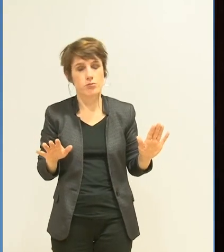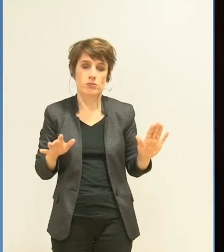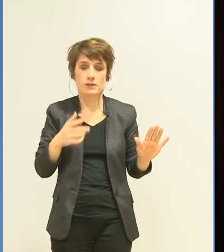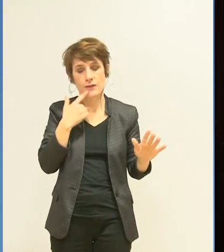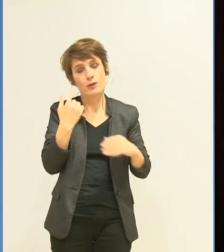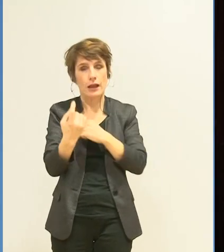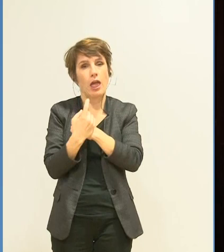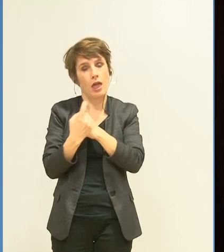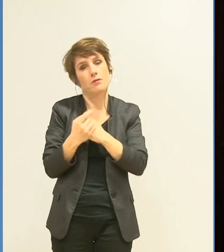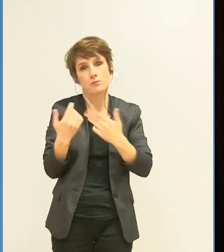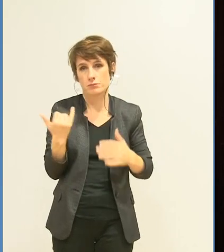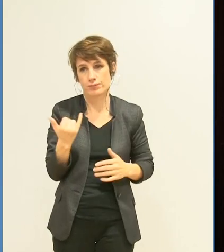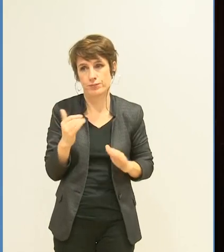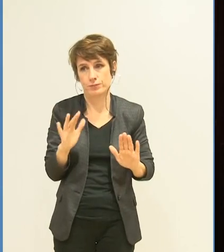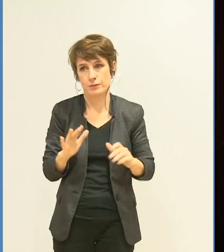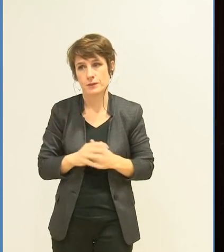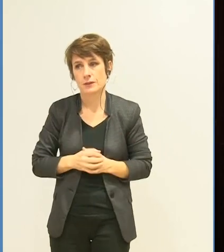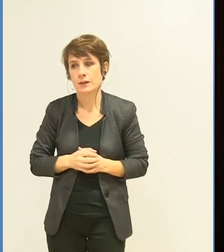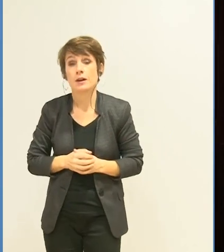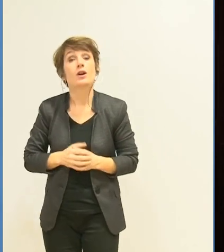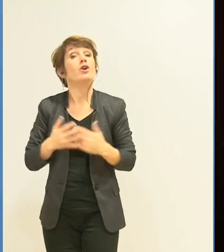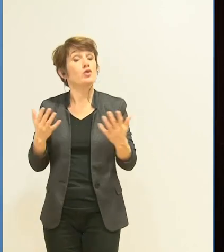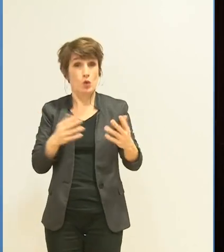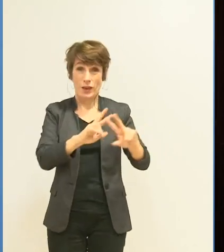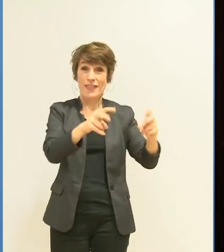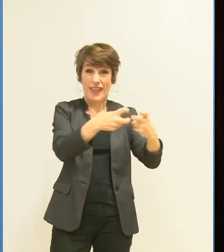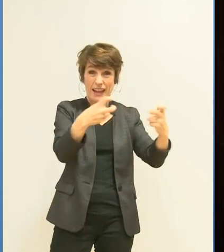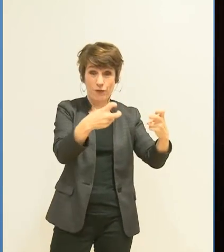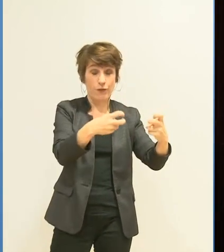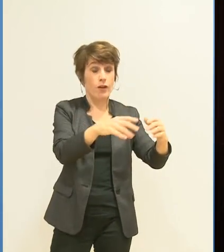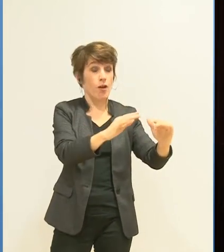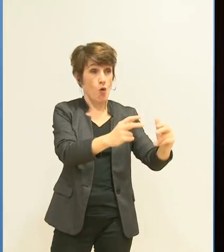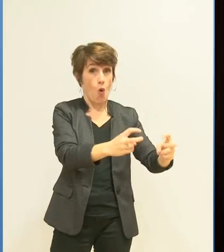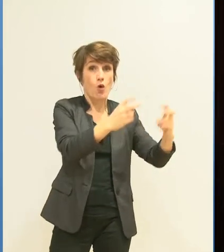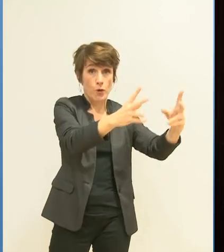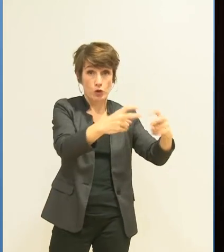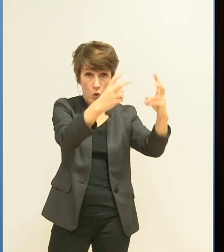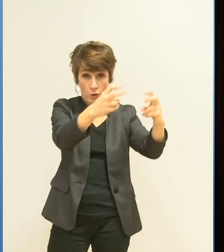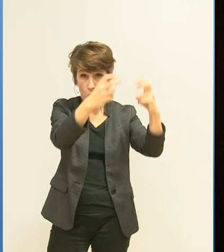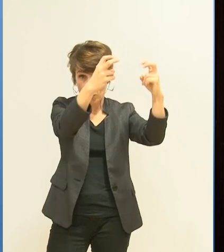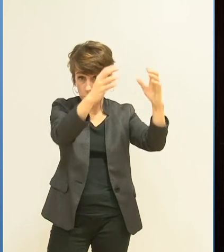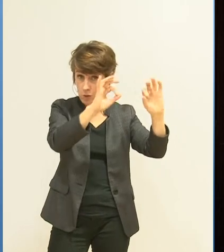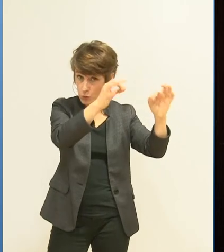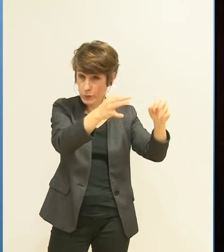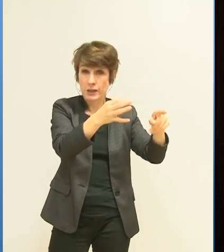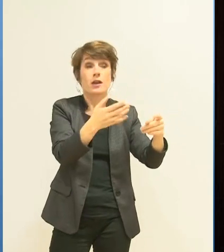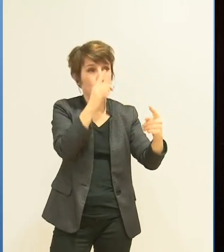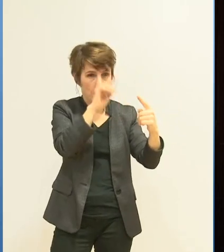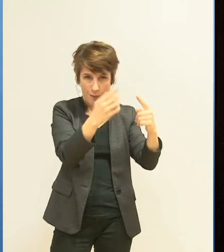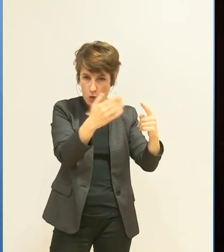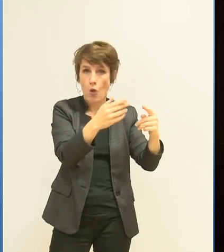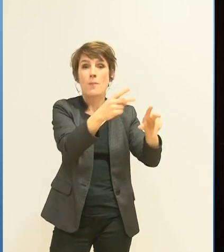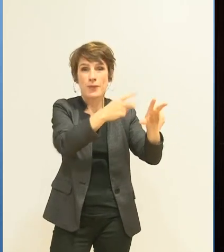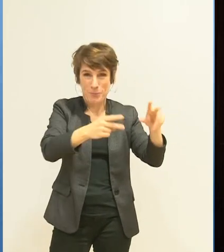donc ces augmentations tarifaires elles concernent principalement dans votre budget en tout cas celui de cette année le tarif du